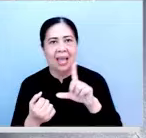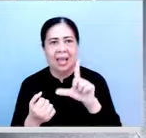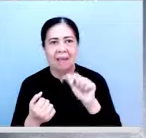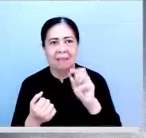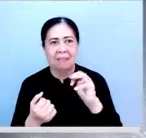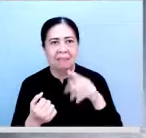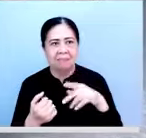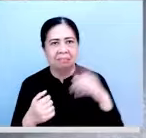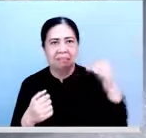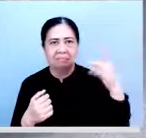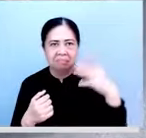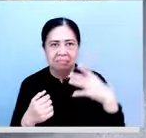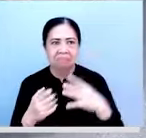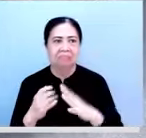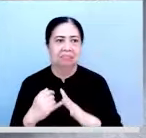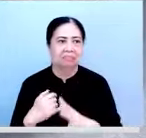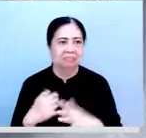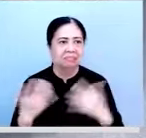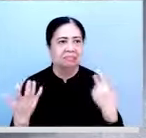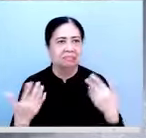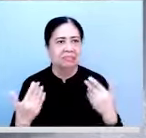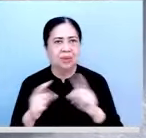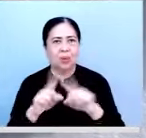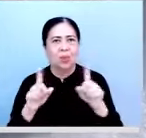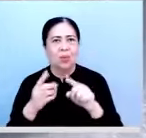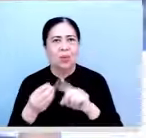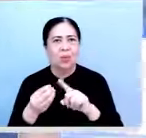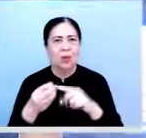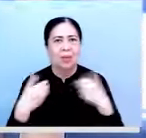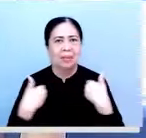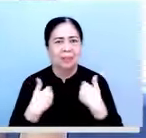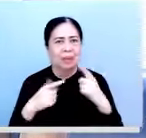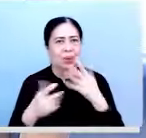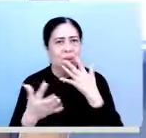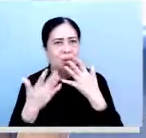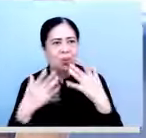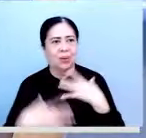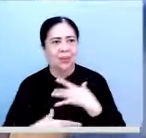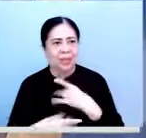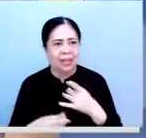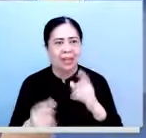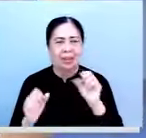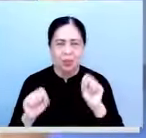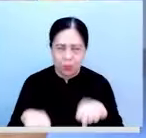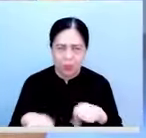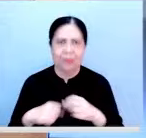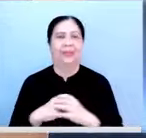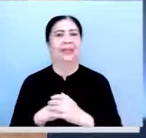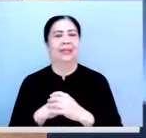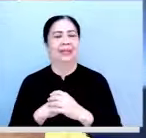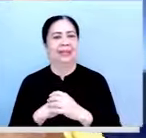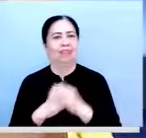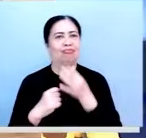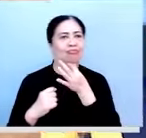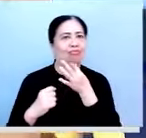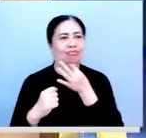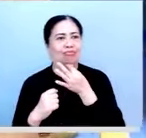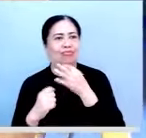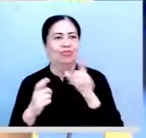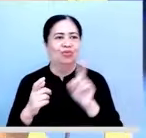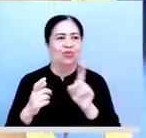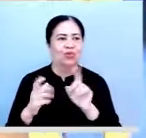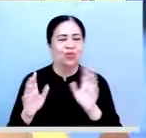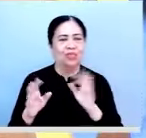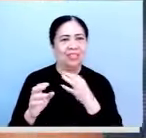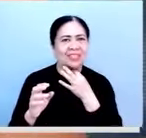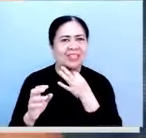Lamp. Animal themed lahat. Kung anong kulay gusto mo, anong kulay ng kwarto nyo, pwede. Ayan, na-curious pa lalo tuloy tayo kung